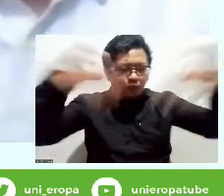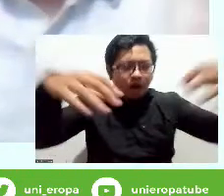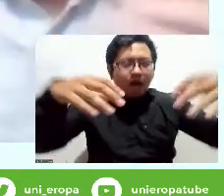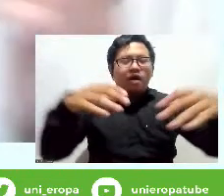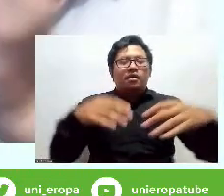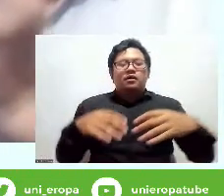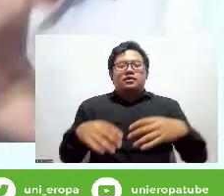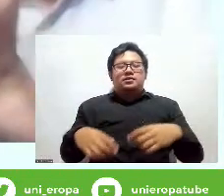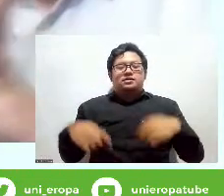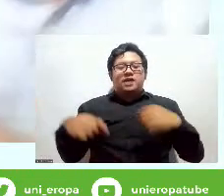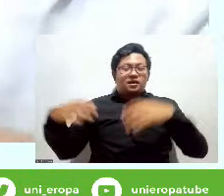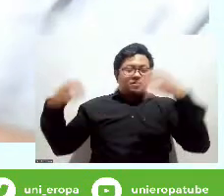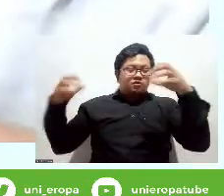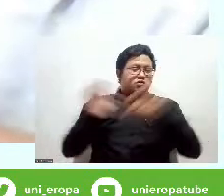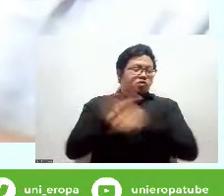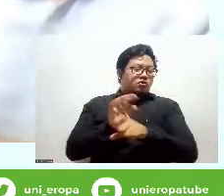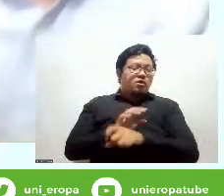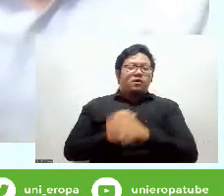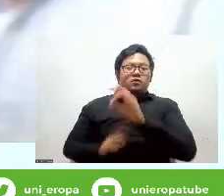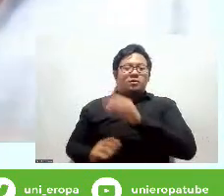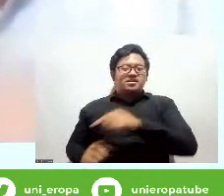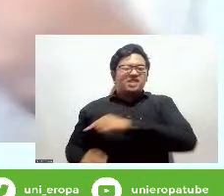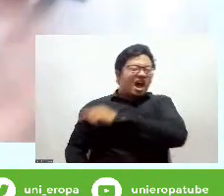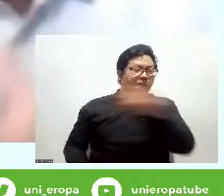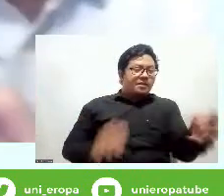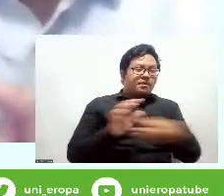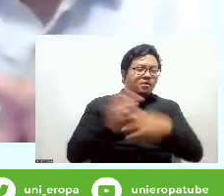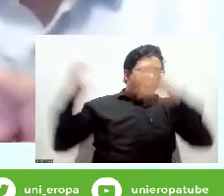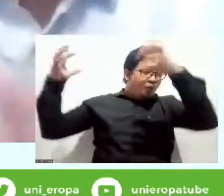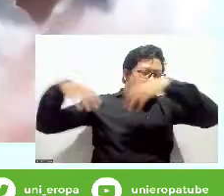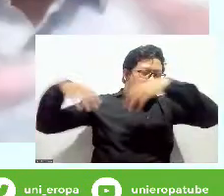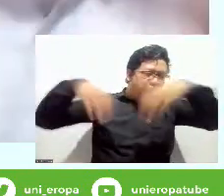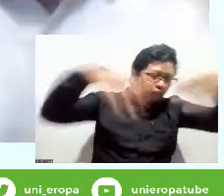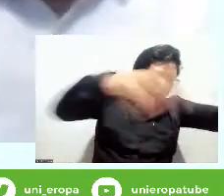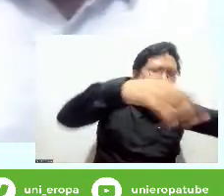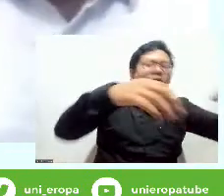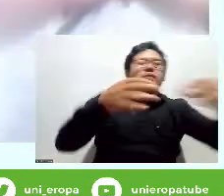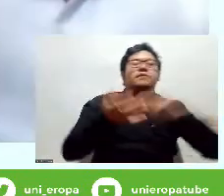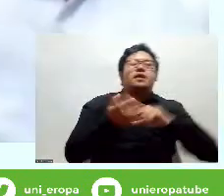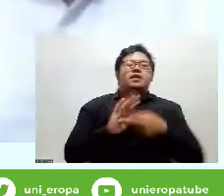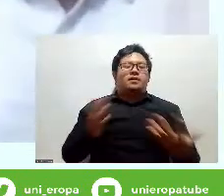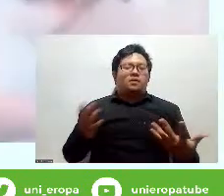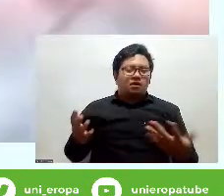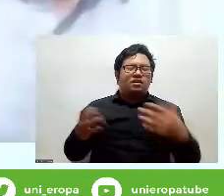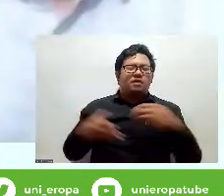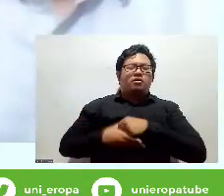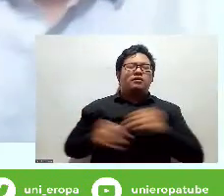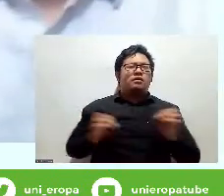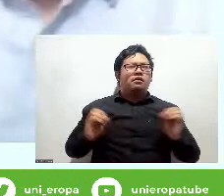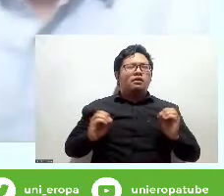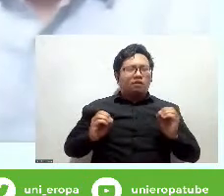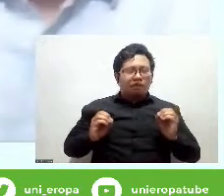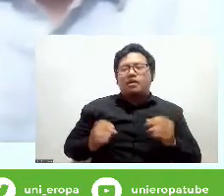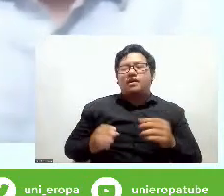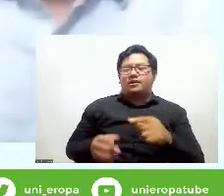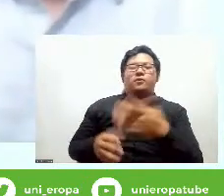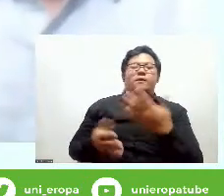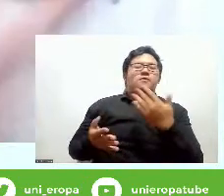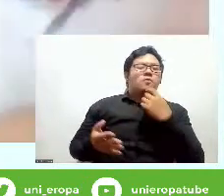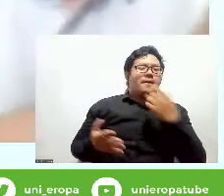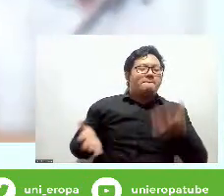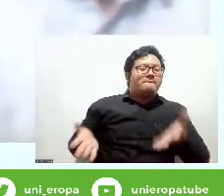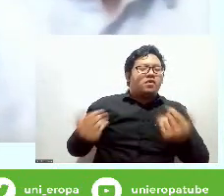ke bulan Maret misalnya gitu mekanofobia tabungan juga nah ini kita juga sedang bangun jadi kita kita bangun semua sistemnya supaya